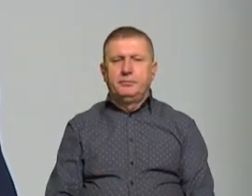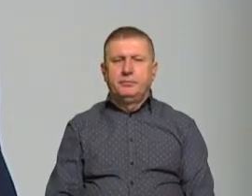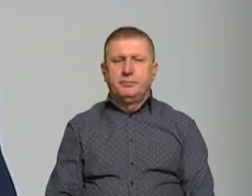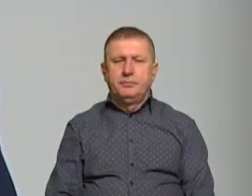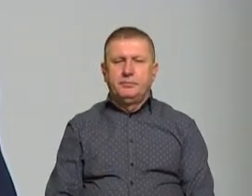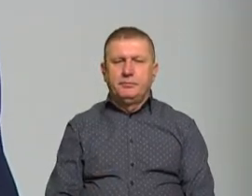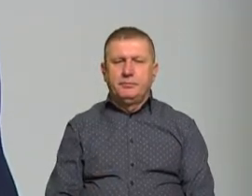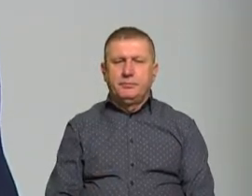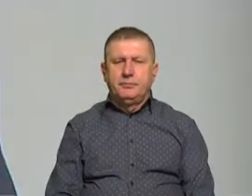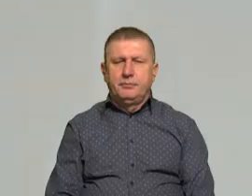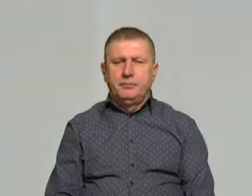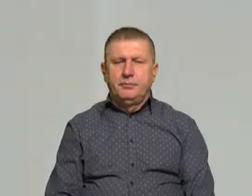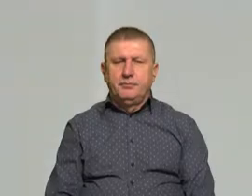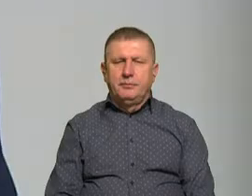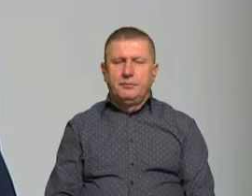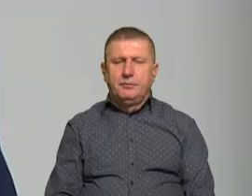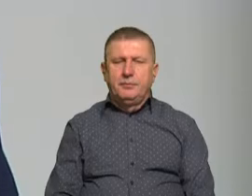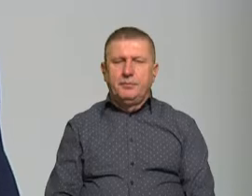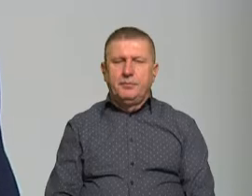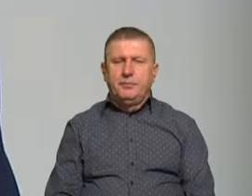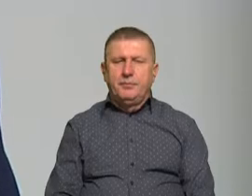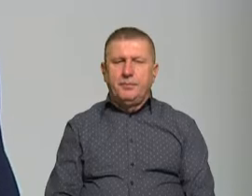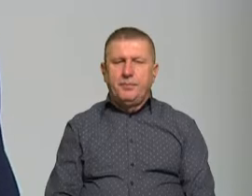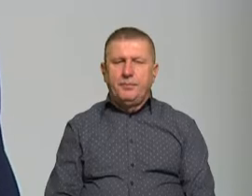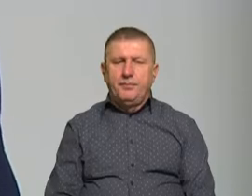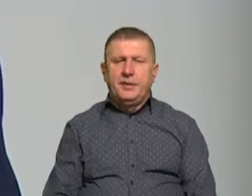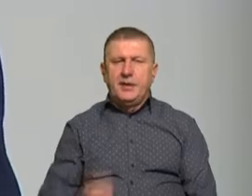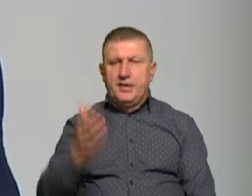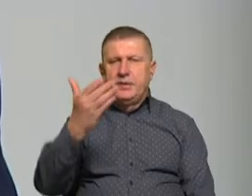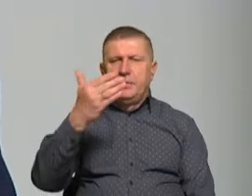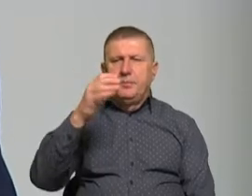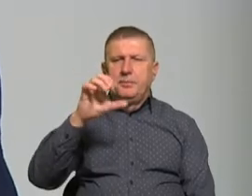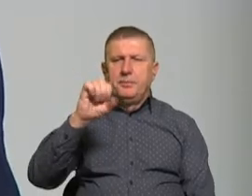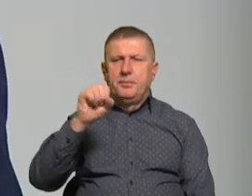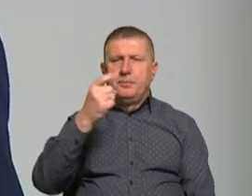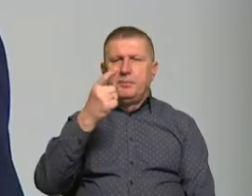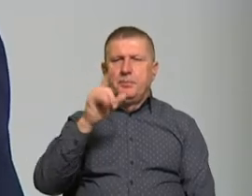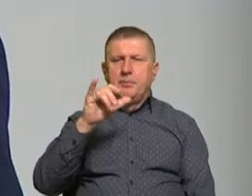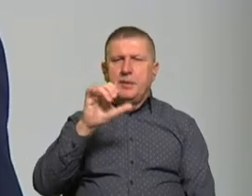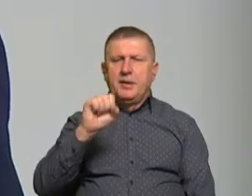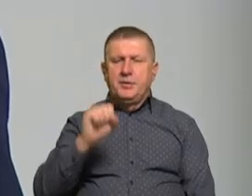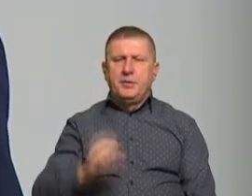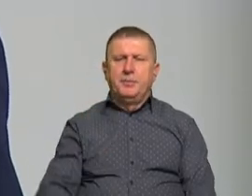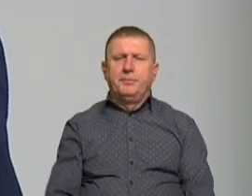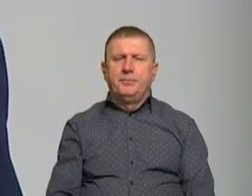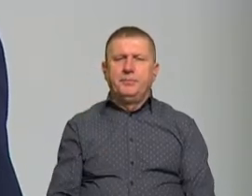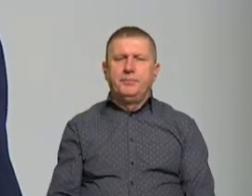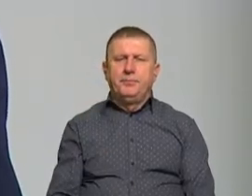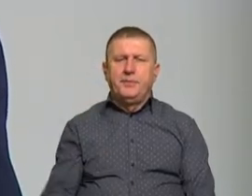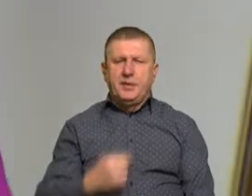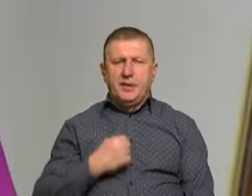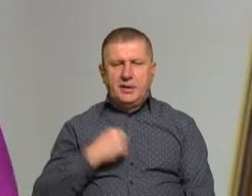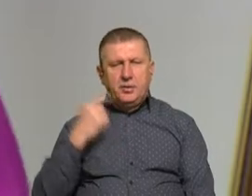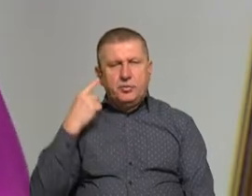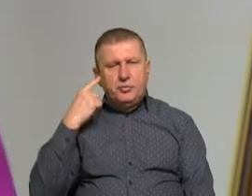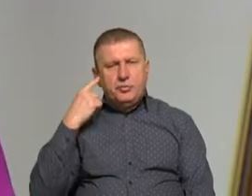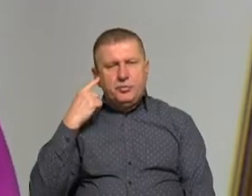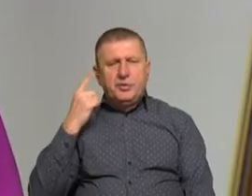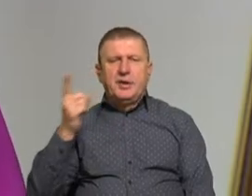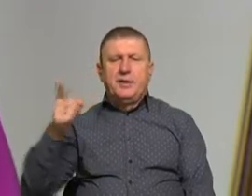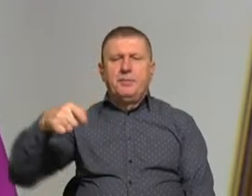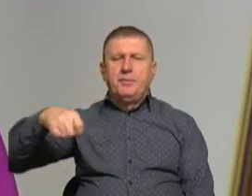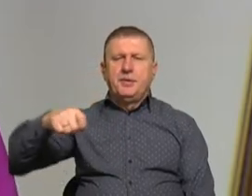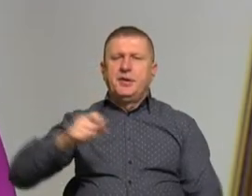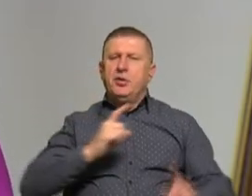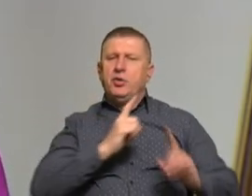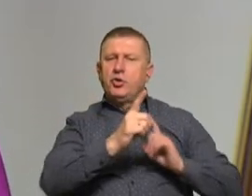Dziękuję, oddam czas. Dziękuję. I teraz pani Magdalena Madzia. Ja usłyszałam, że pan prezydent rozmawia